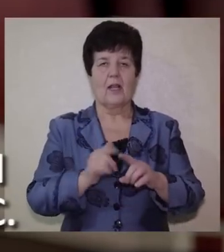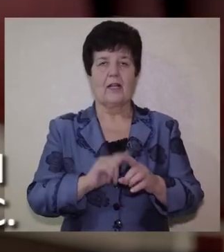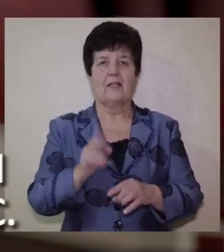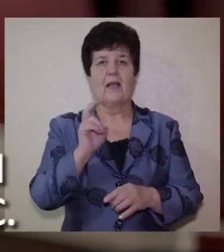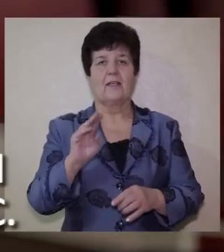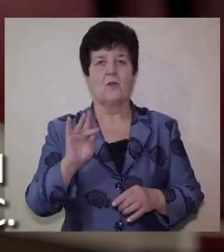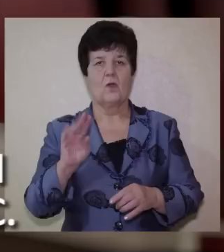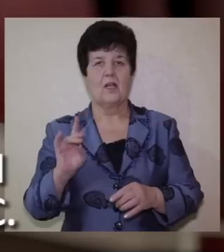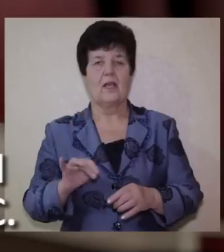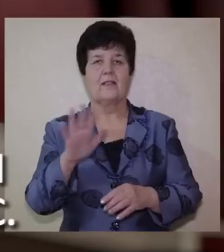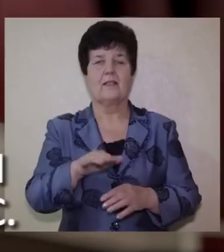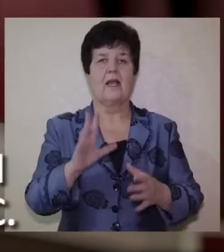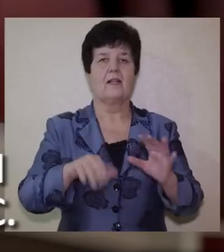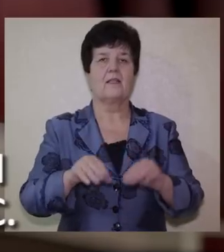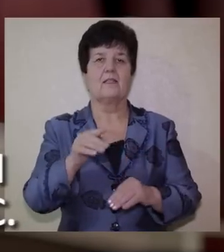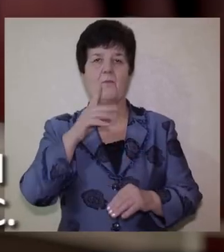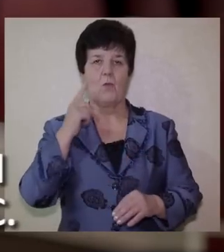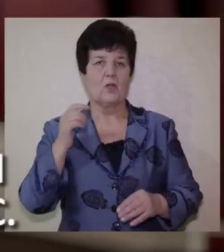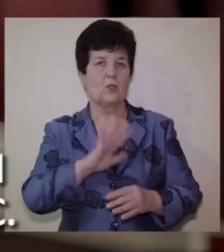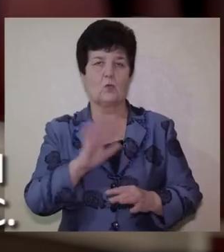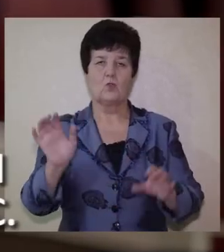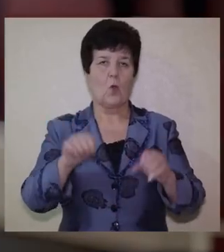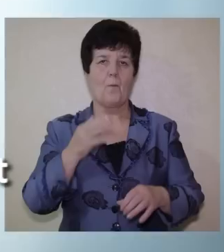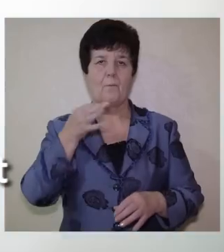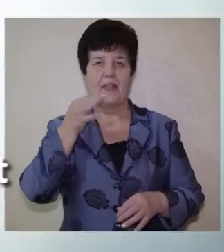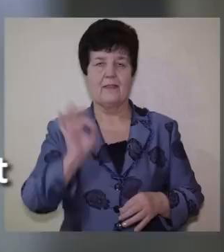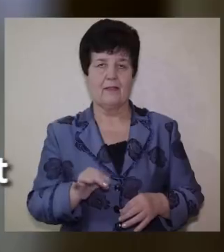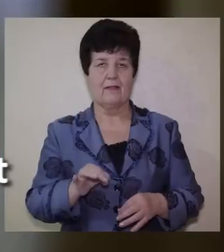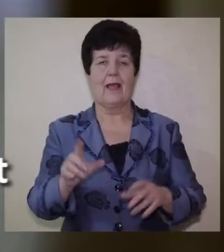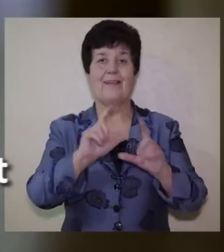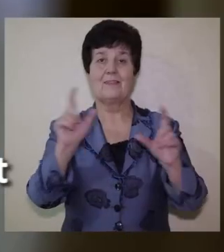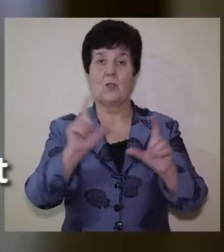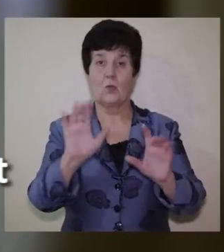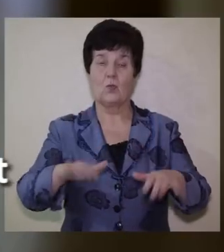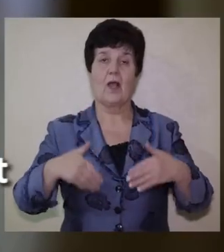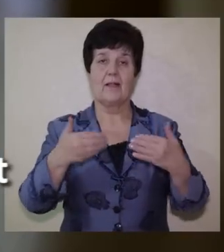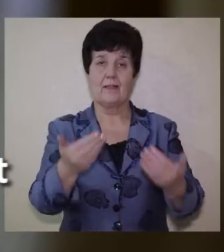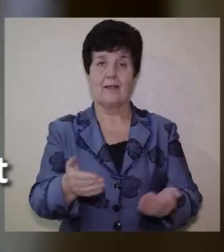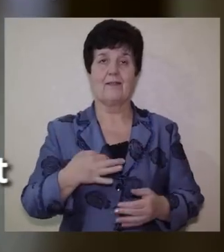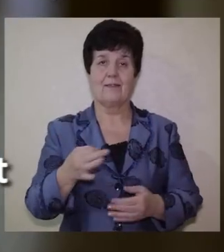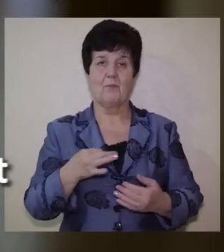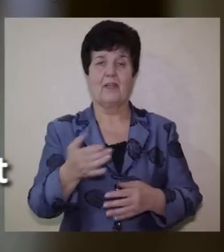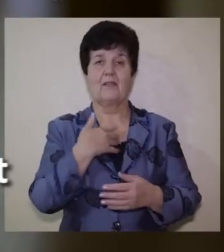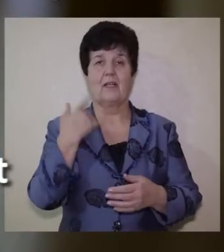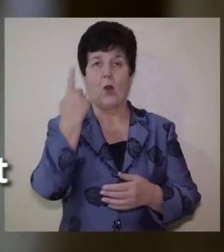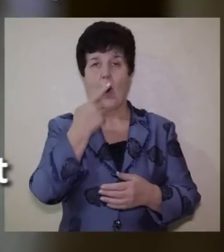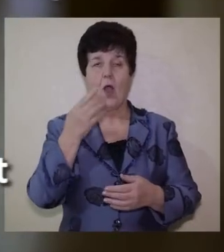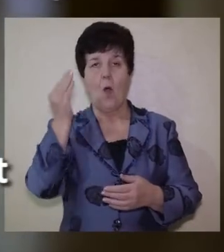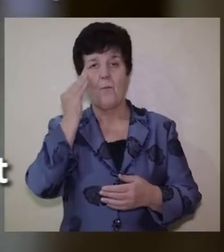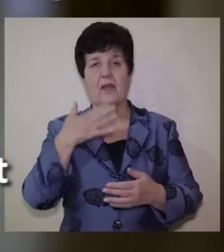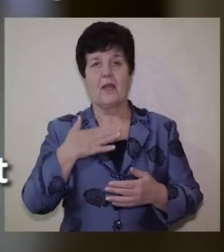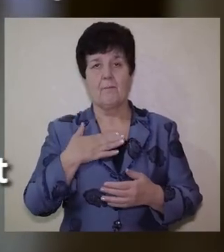categoria chestiunilor de oportunitate politică, nu țin de competență CECO. Institutul candidatului independent, în opinia